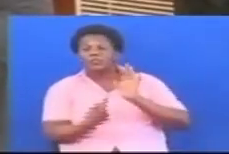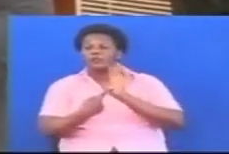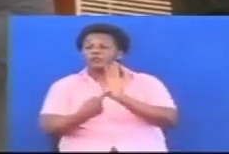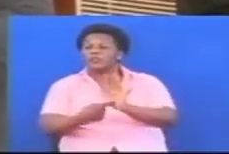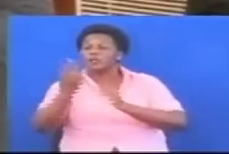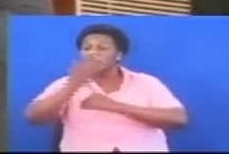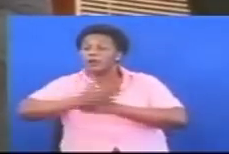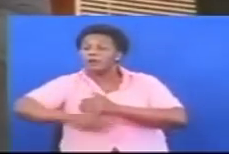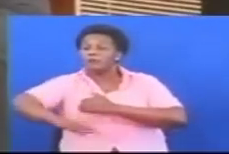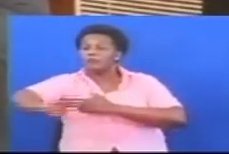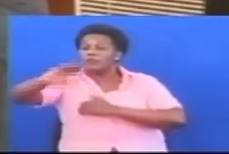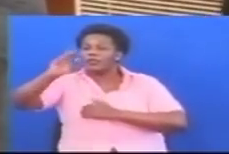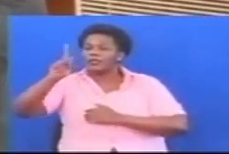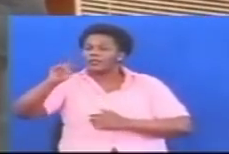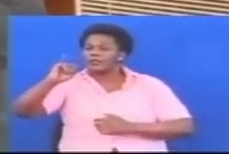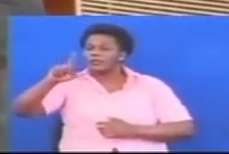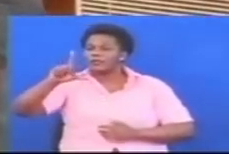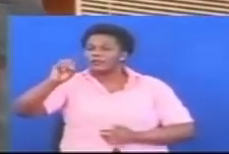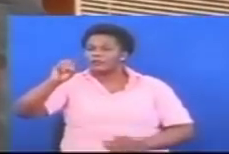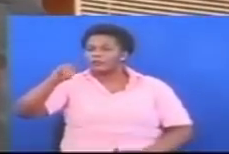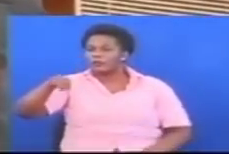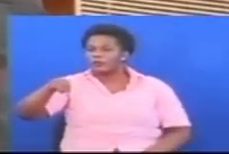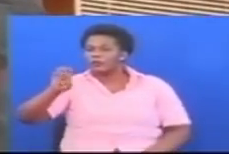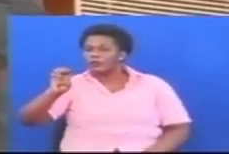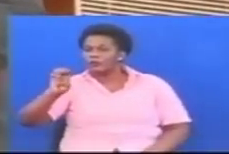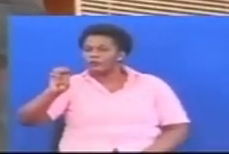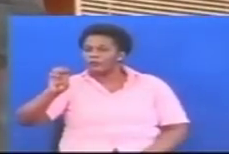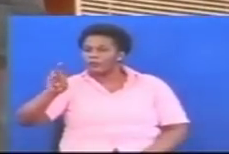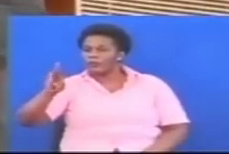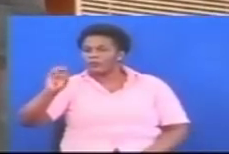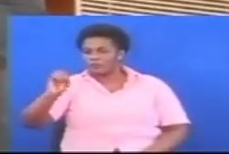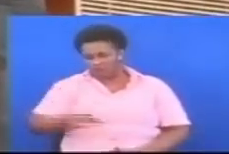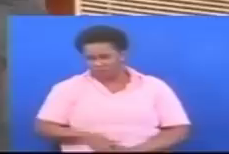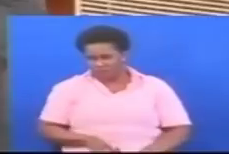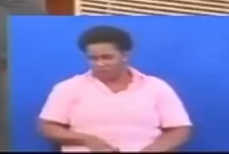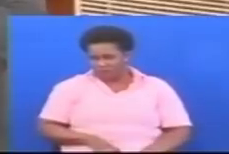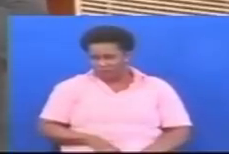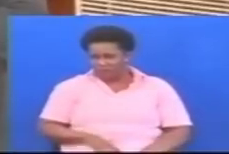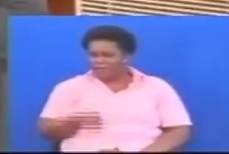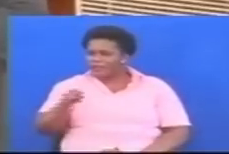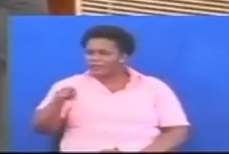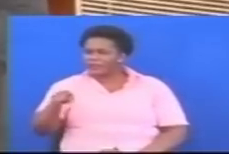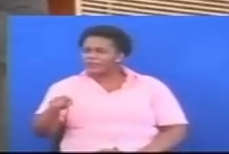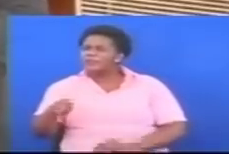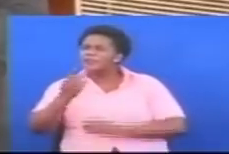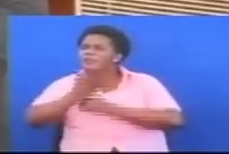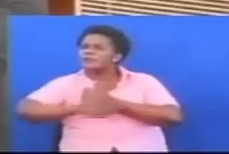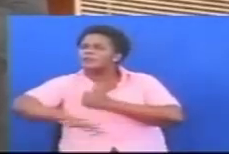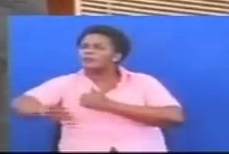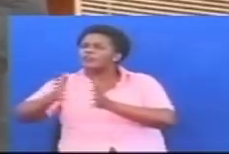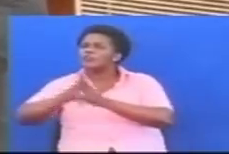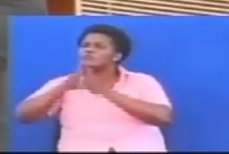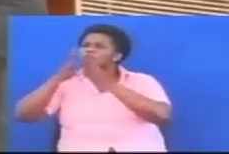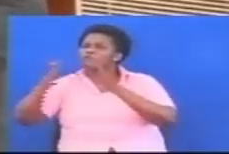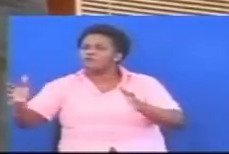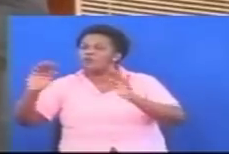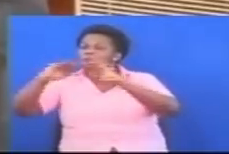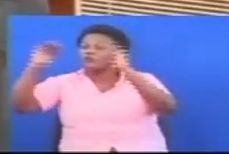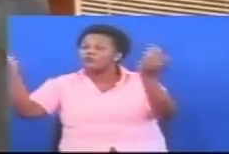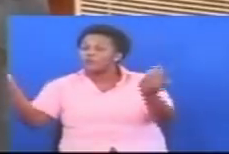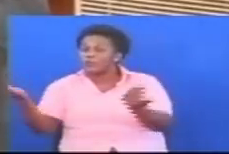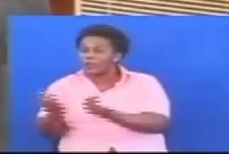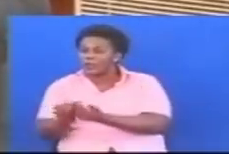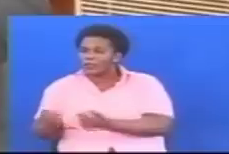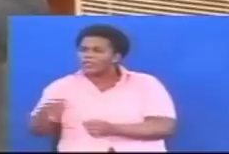linaweza kupoteza sifa yake na kuwa bonde adhimu la maji baridi ambao ni kubwa kuliko yote duniani, lililokuwa likijaa maji